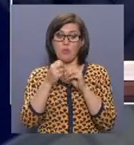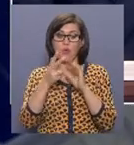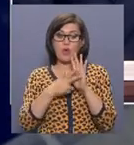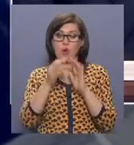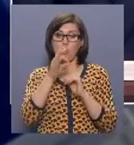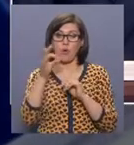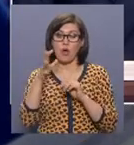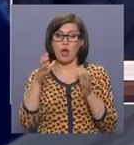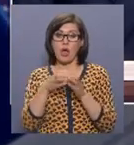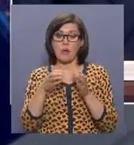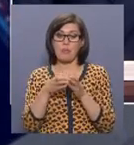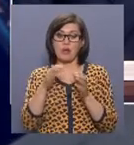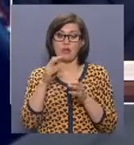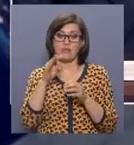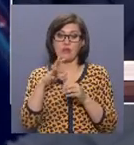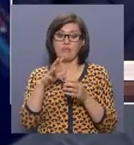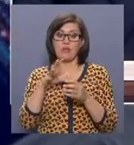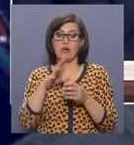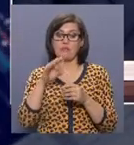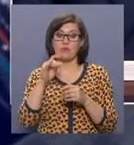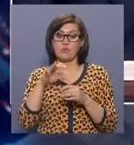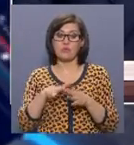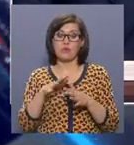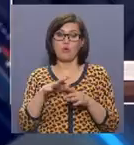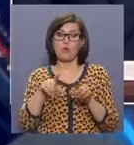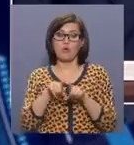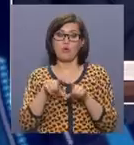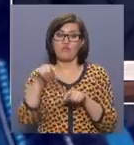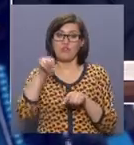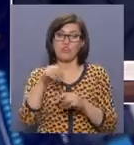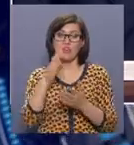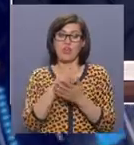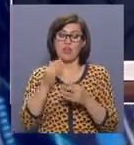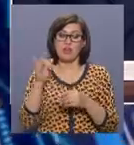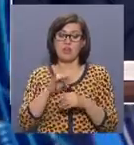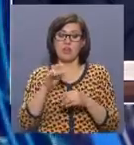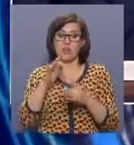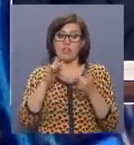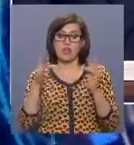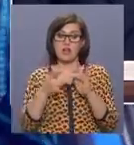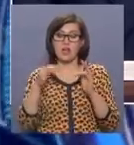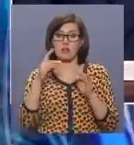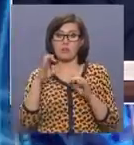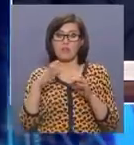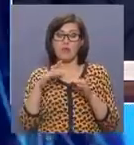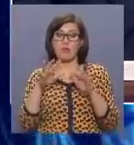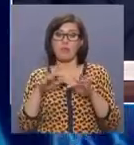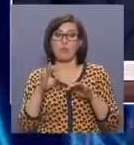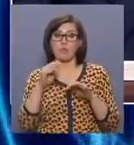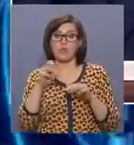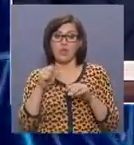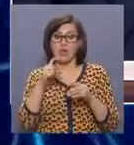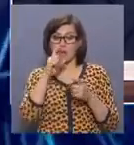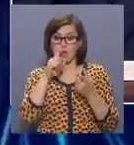18:00-де компанияның серверлеріне вирустық шабуылды тіркеген. Алдын алу шарасы ретінде интернет пен корпоративті поштаға қол